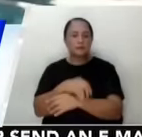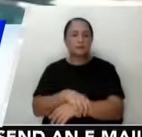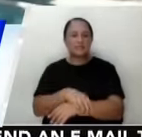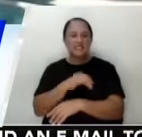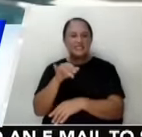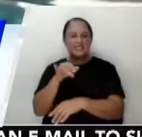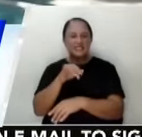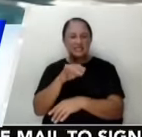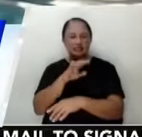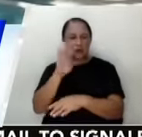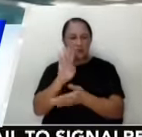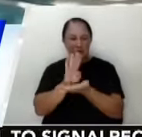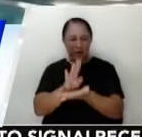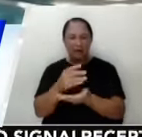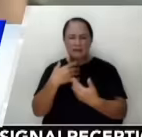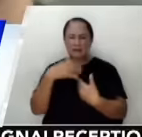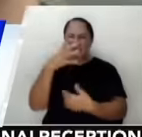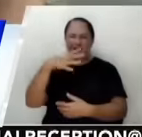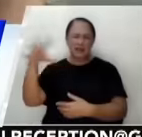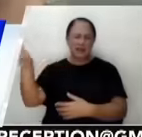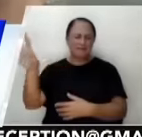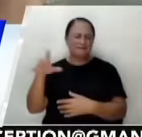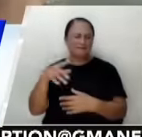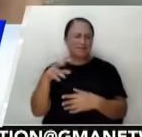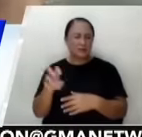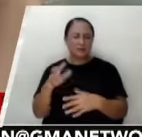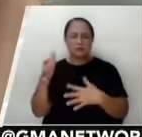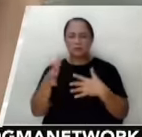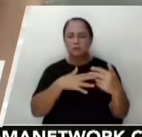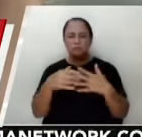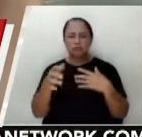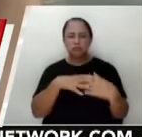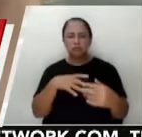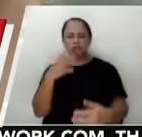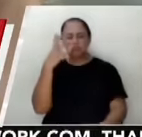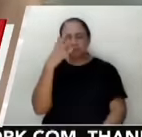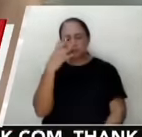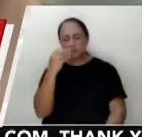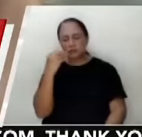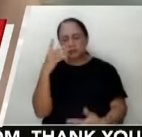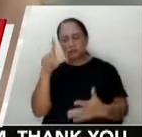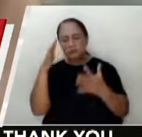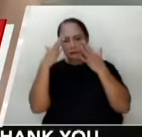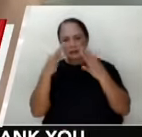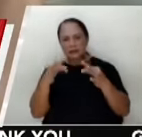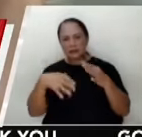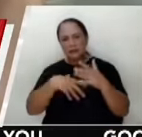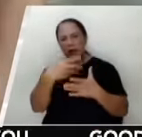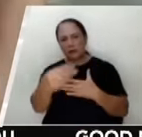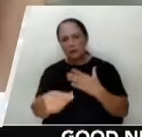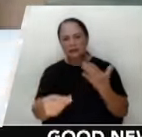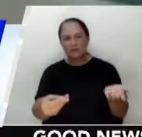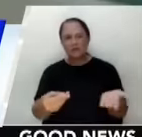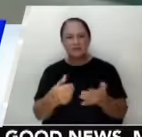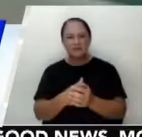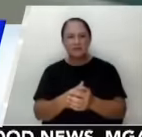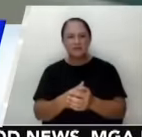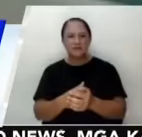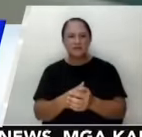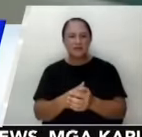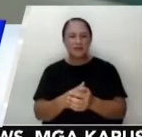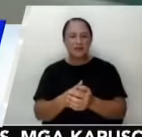ngunit hindi ito ininda ng mga turista. Sa tulog kami sa glit, tas yun, nag-decide na kami na lumabas na kasi, di ba? I-enjoy mo yung araw. Yung